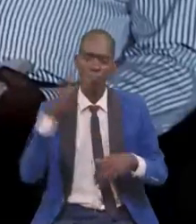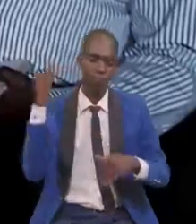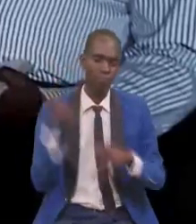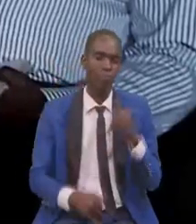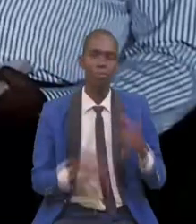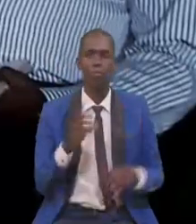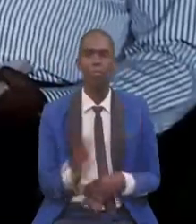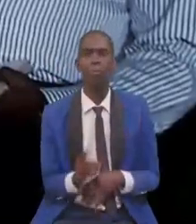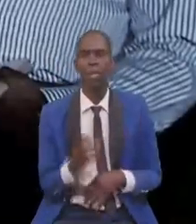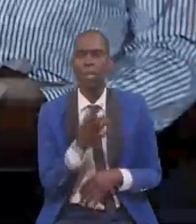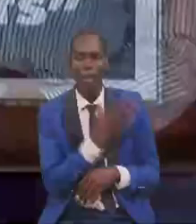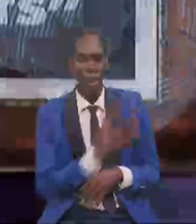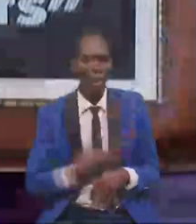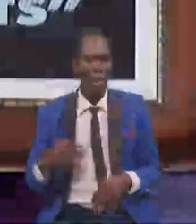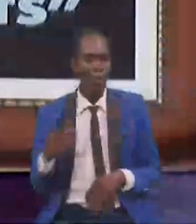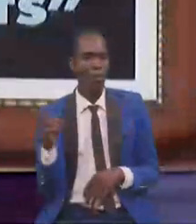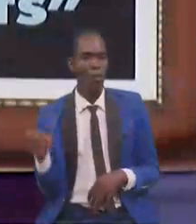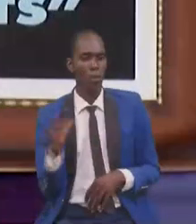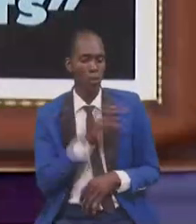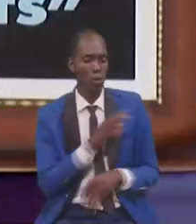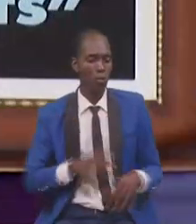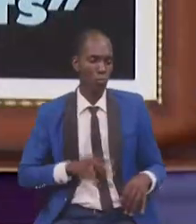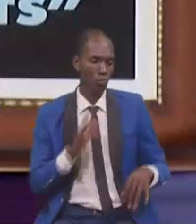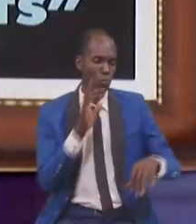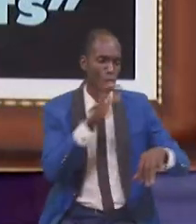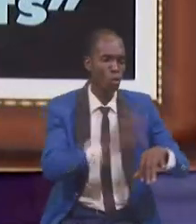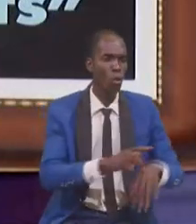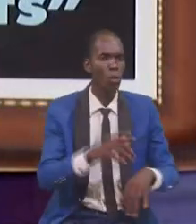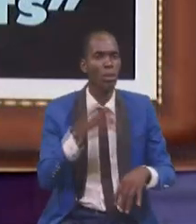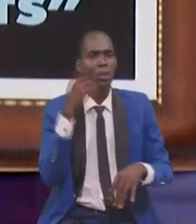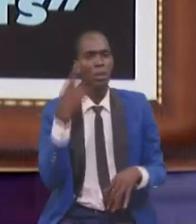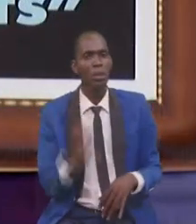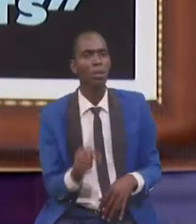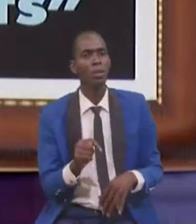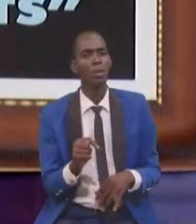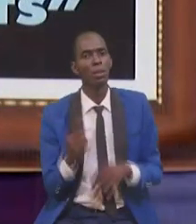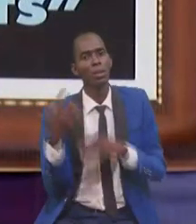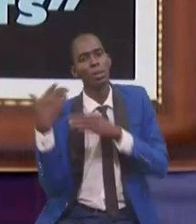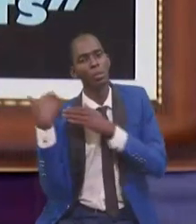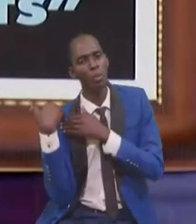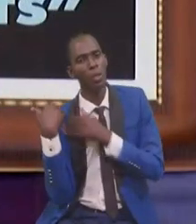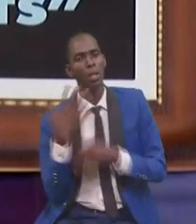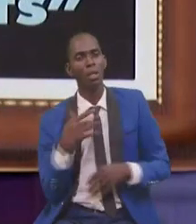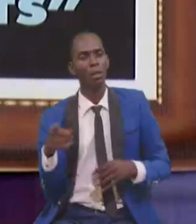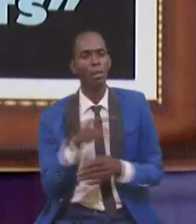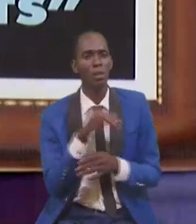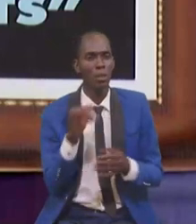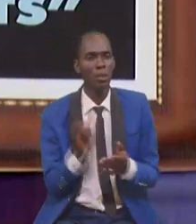le problème a pris fin. Il s'approcha et toucha le cercueil. Ceux qui le